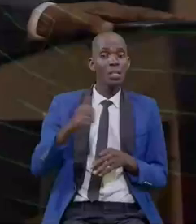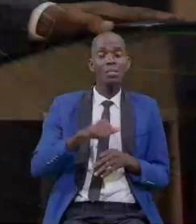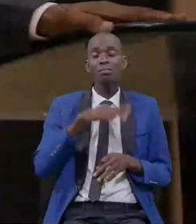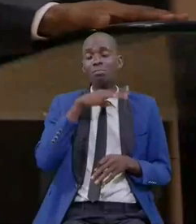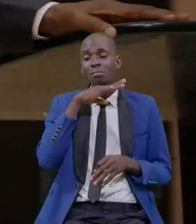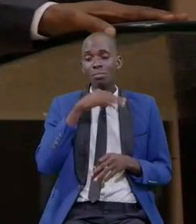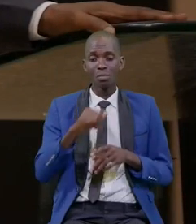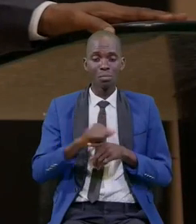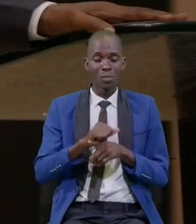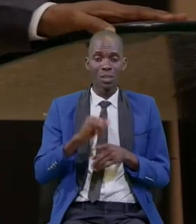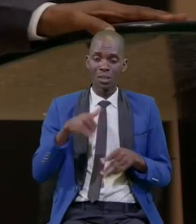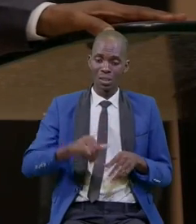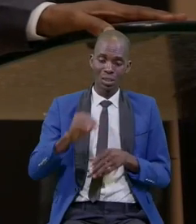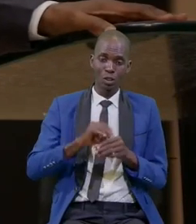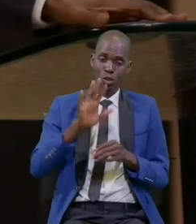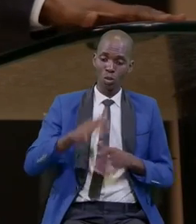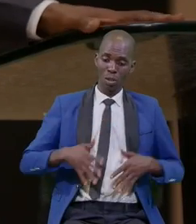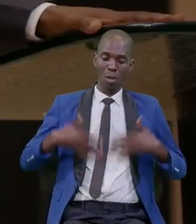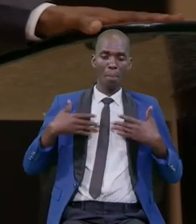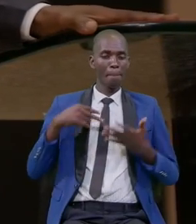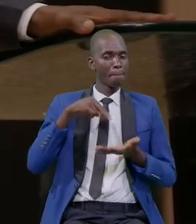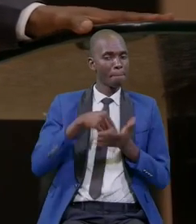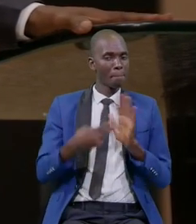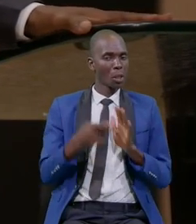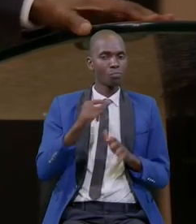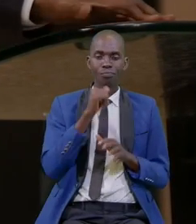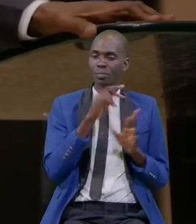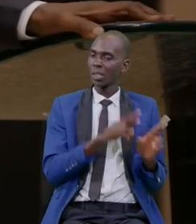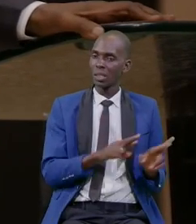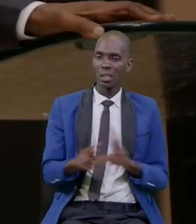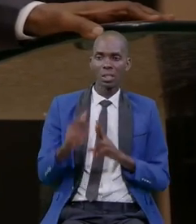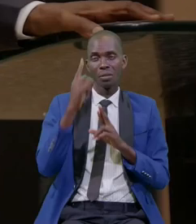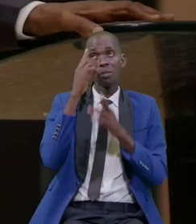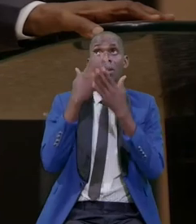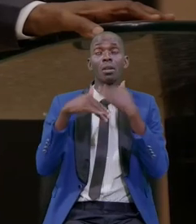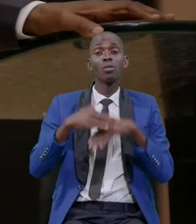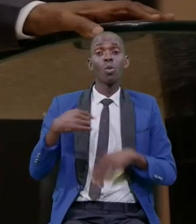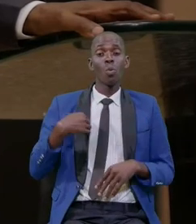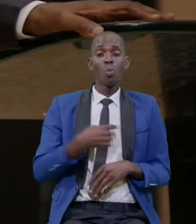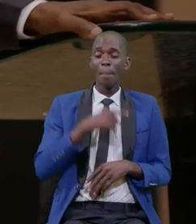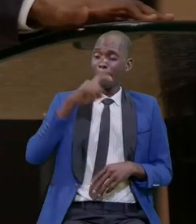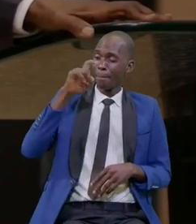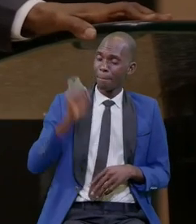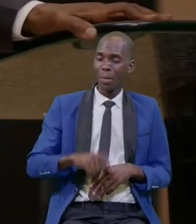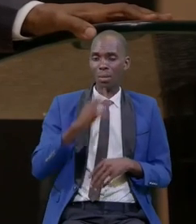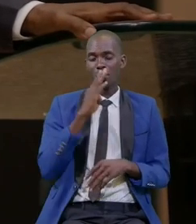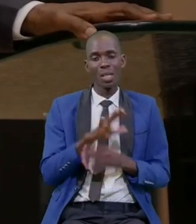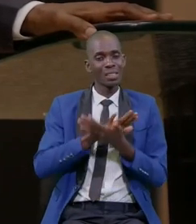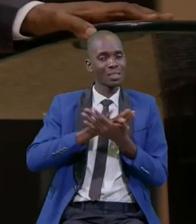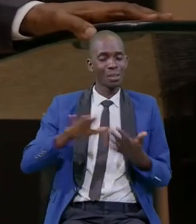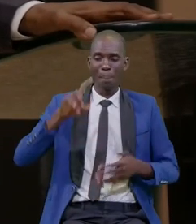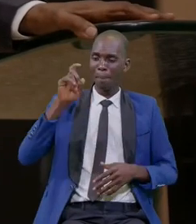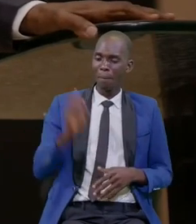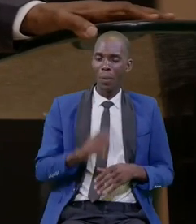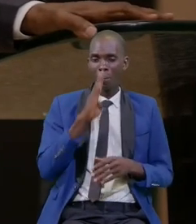Si cela est dans notre vie, on n'est pas prêt pour le ciel. Nous devons être purifiés. Nous devons être affranchis